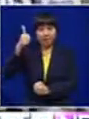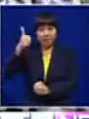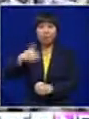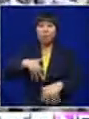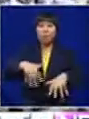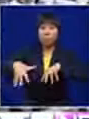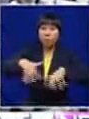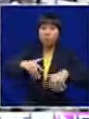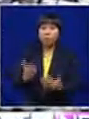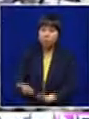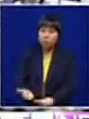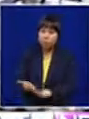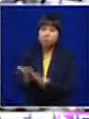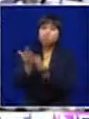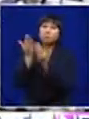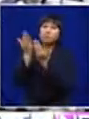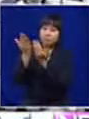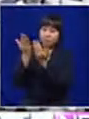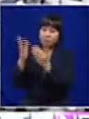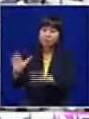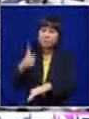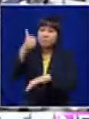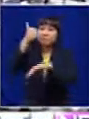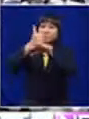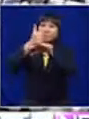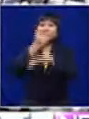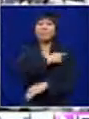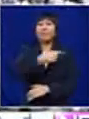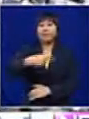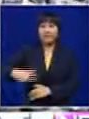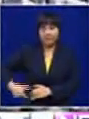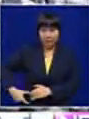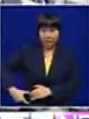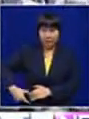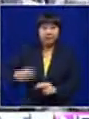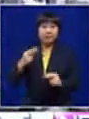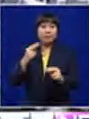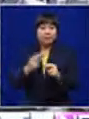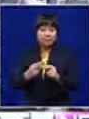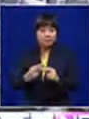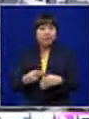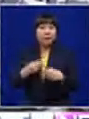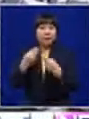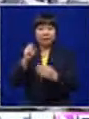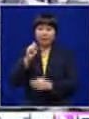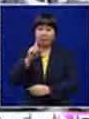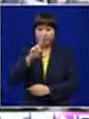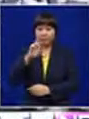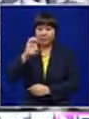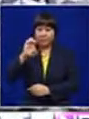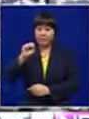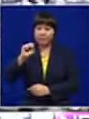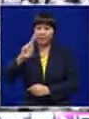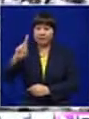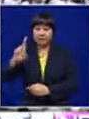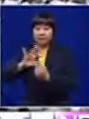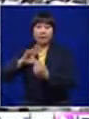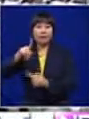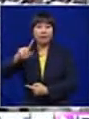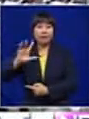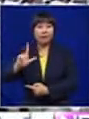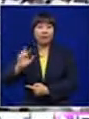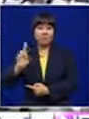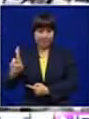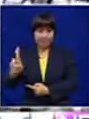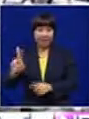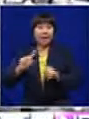กราบบังคมทูลเชิญขึ้นปราบดาพิเศษเป็นพระมหากษัตริย์ทรงพระนามว่าพระศรีสรรเพชรหรือสมเด็จพระบรมราชาที่